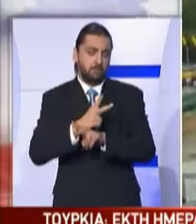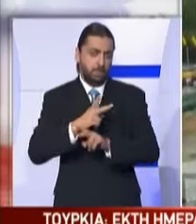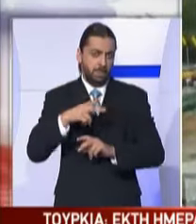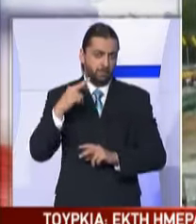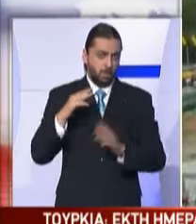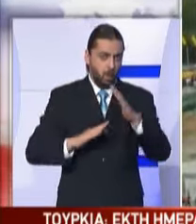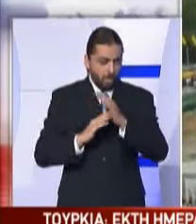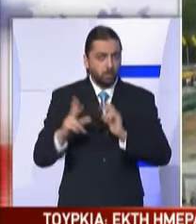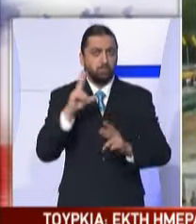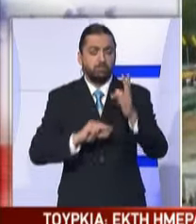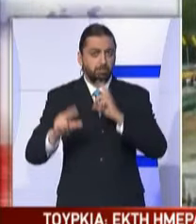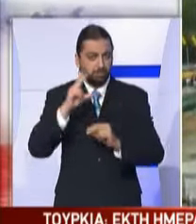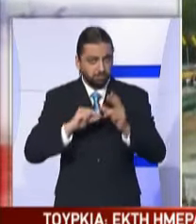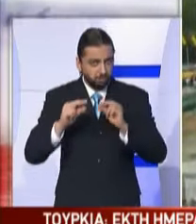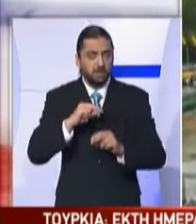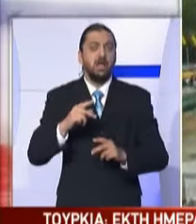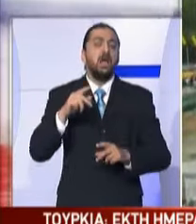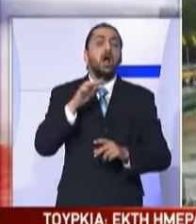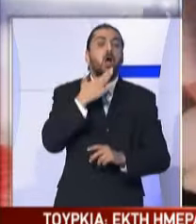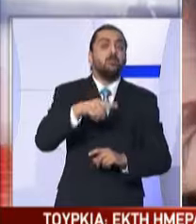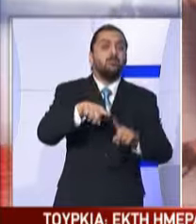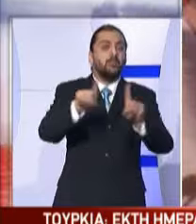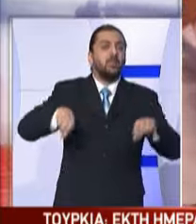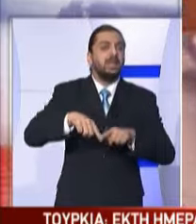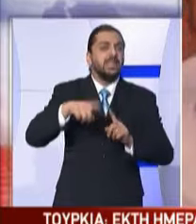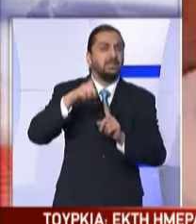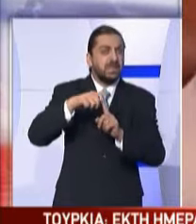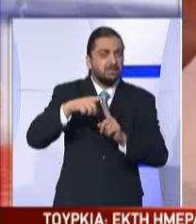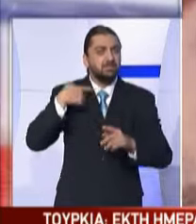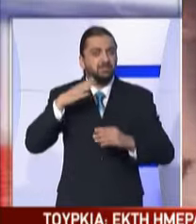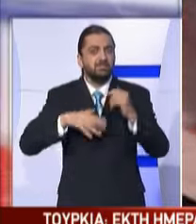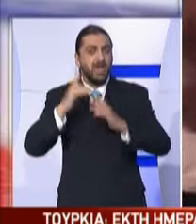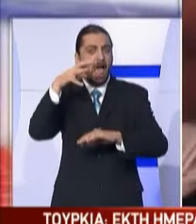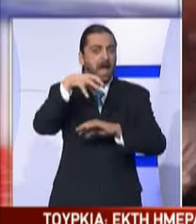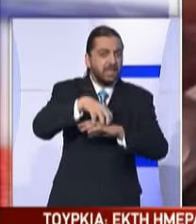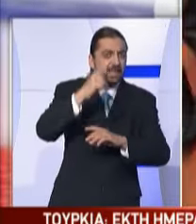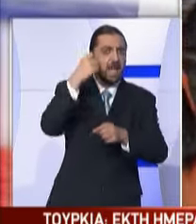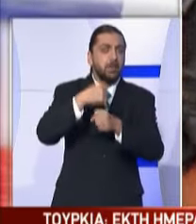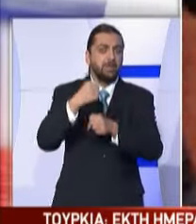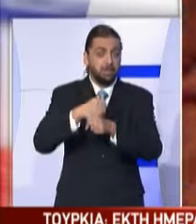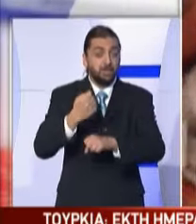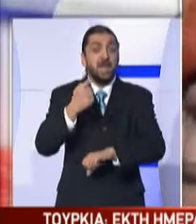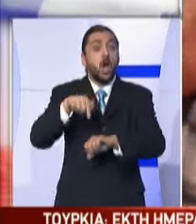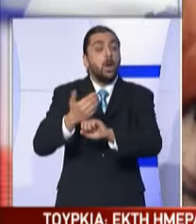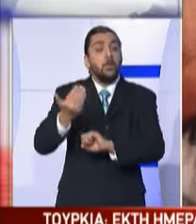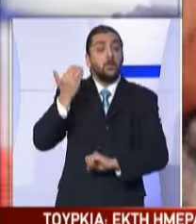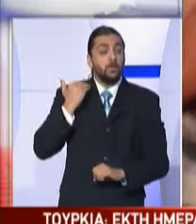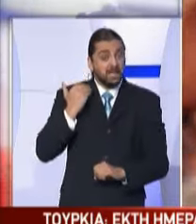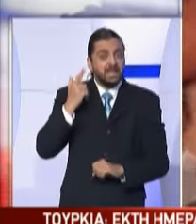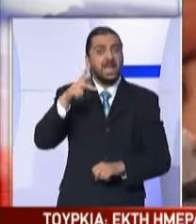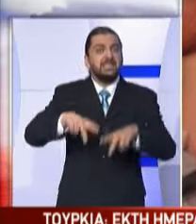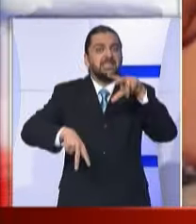τεμένου και την ανοικοδόμηση του πάρκου Γκεζί στην πλατεία Ταξίμ. Λίγες ώρες πριν δόθηκε στη δημοσιότητα βίντεο από ένα τζαμί